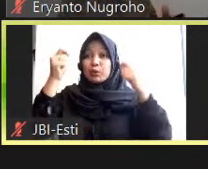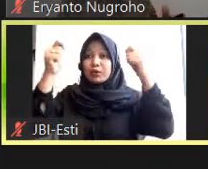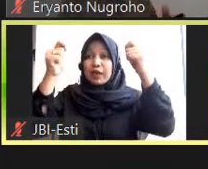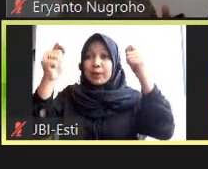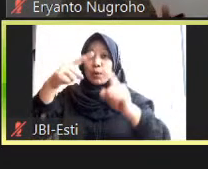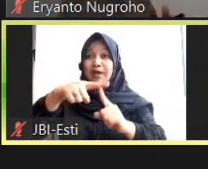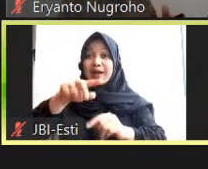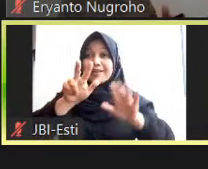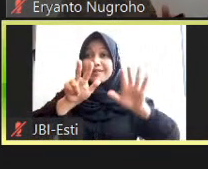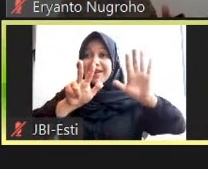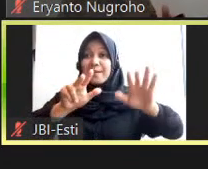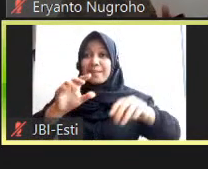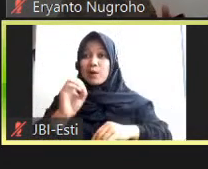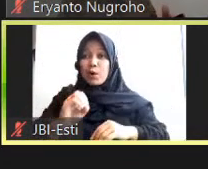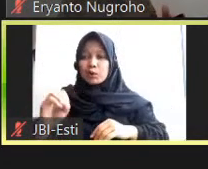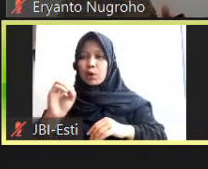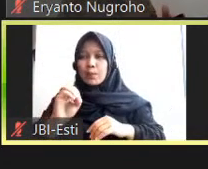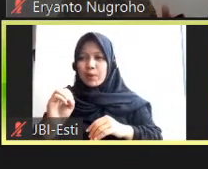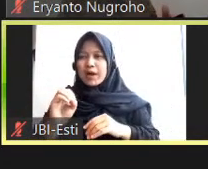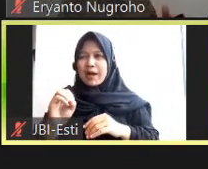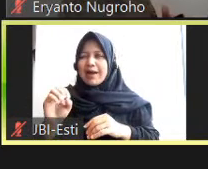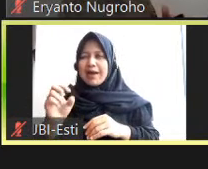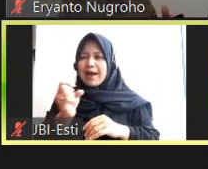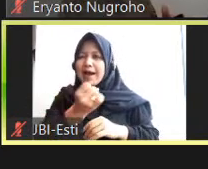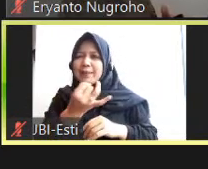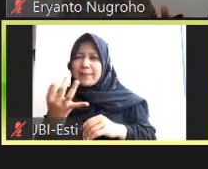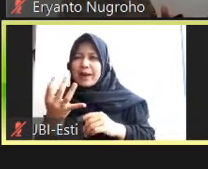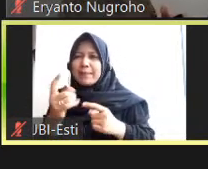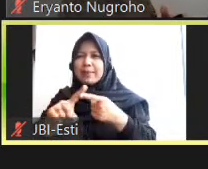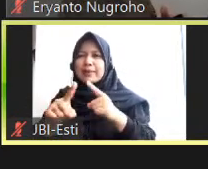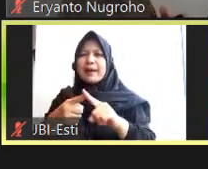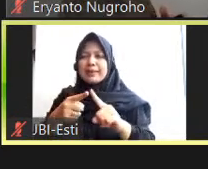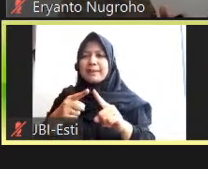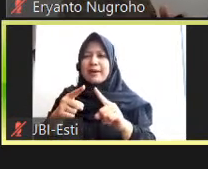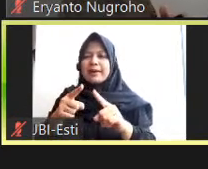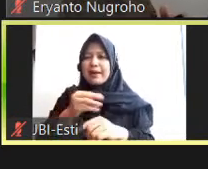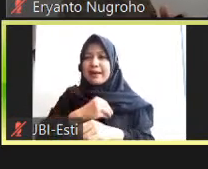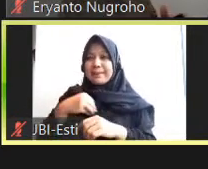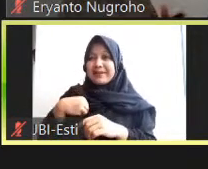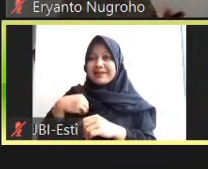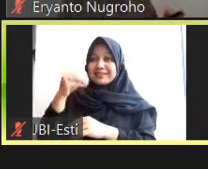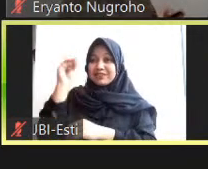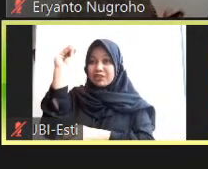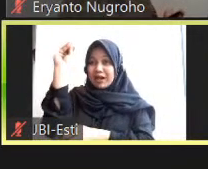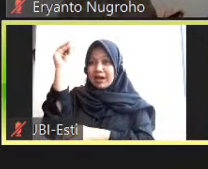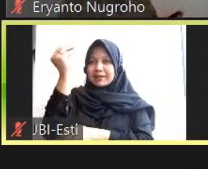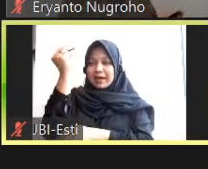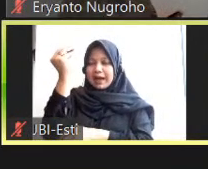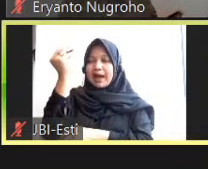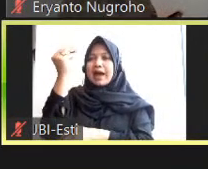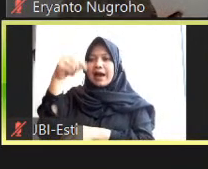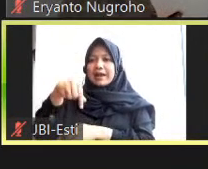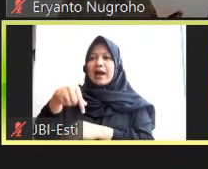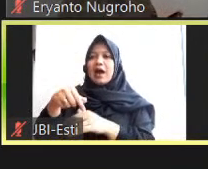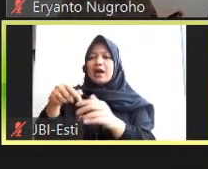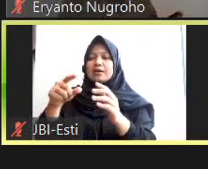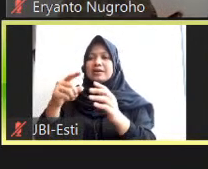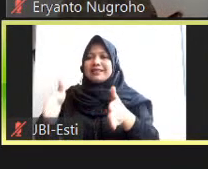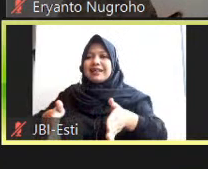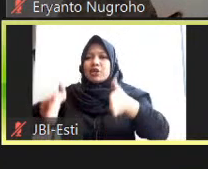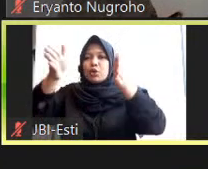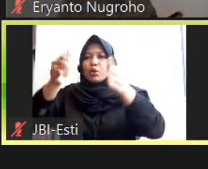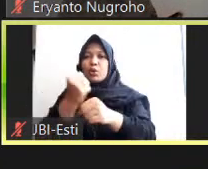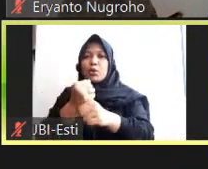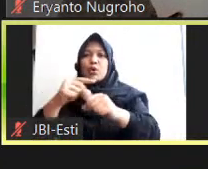banyak teman-teman medis, ada beberapa teman-teman medis Jakarta yang terjebak di gedung Grapari dan gak bisa